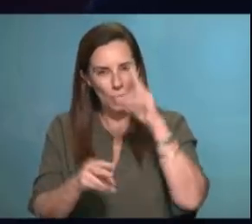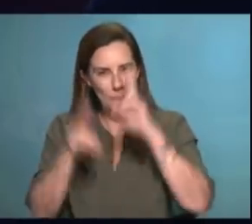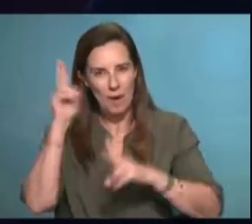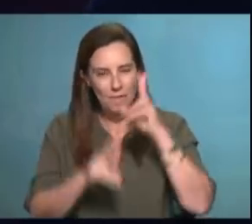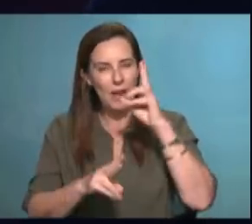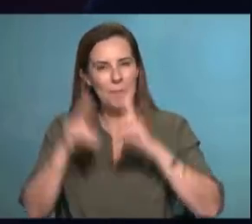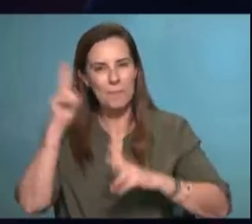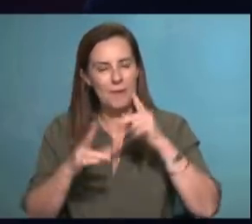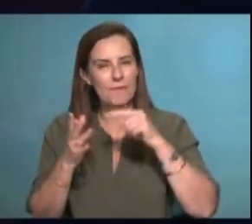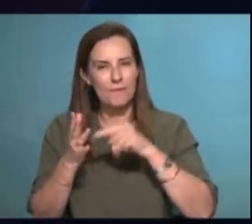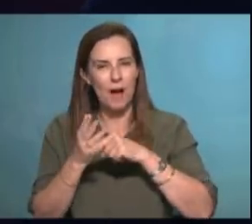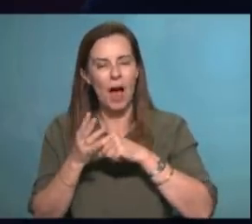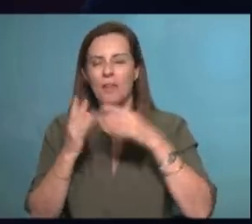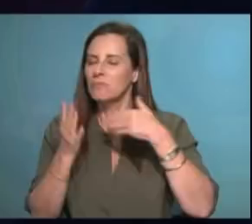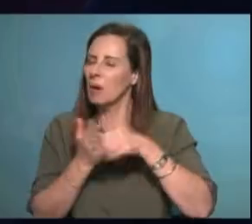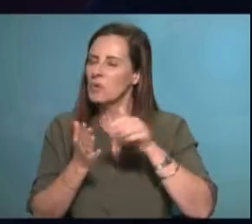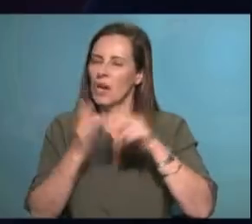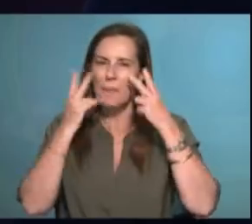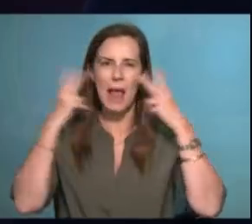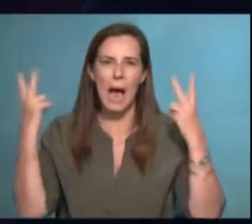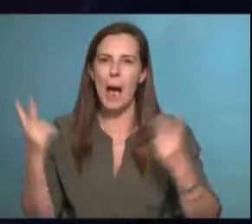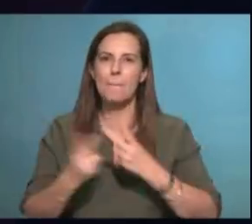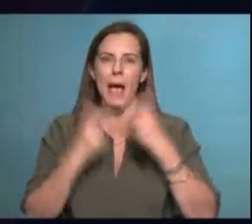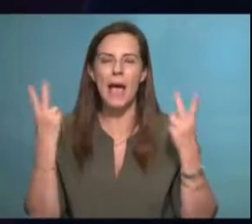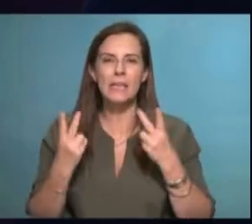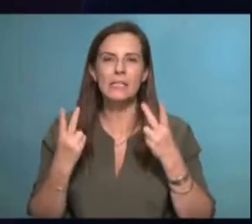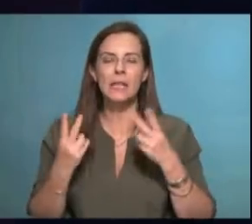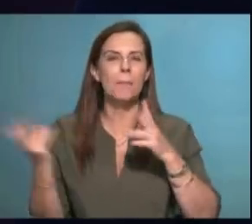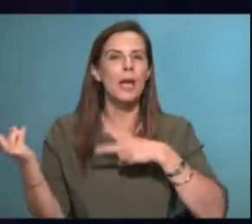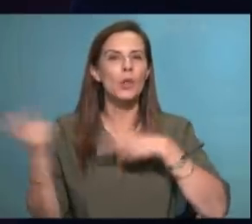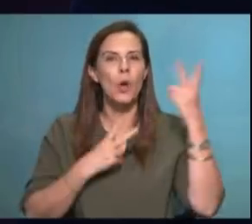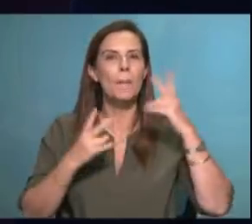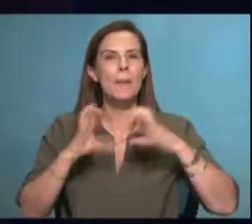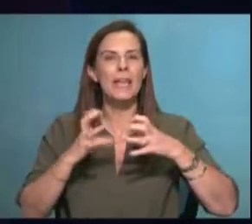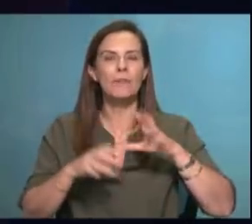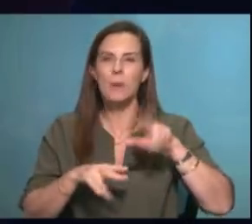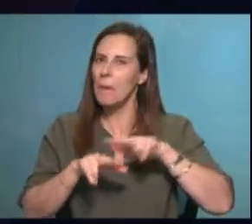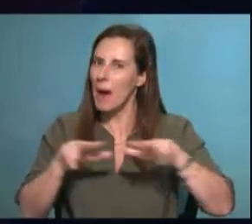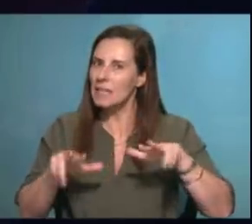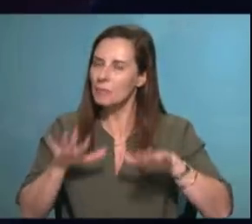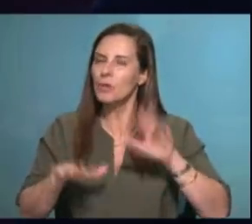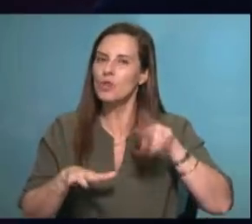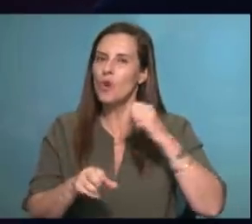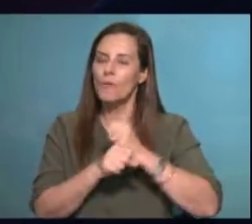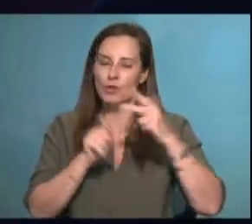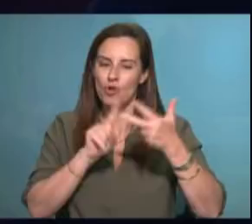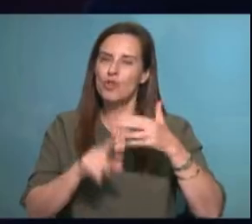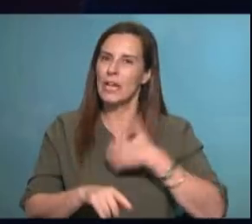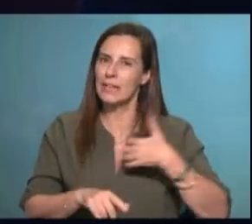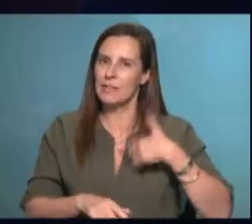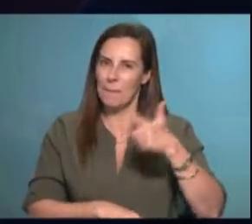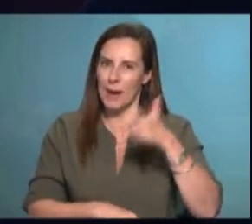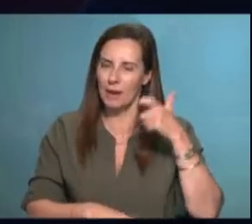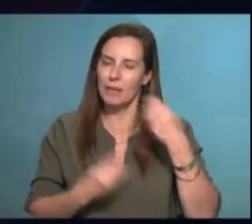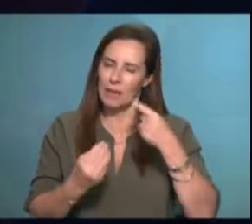אלון למחזור. החיפושים אחריו נמשכים. בבית החולים בלינסון עדיין מאושפזת במצב בינוני עובדת שלישית שנפצעה מהירי. מיד